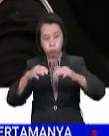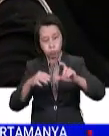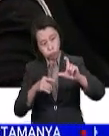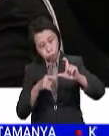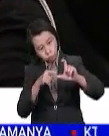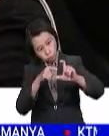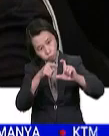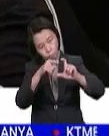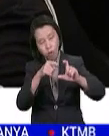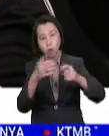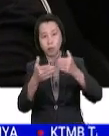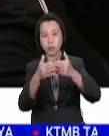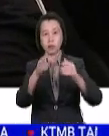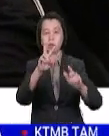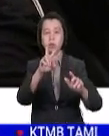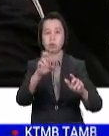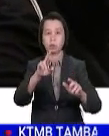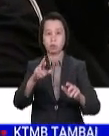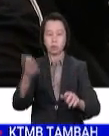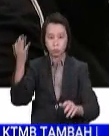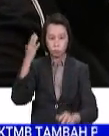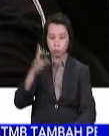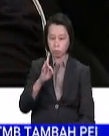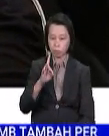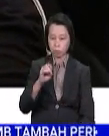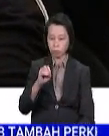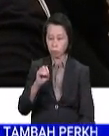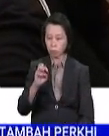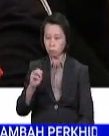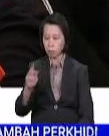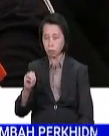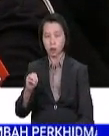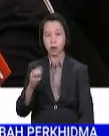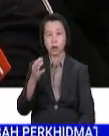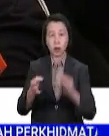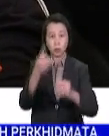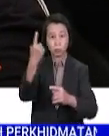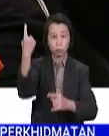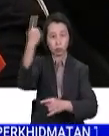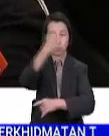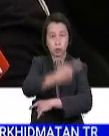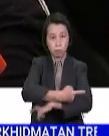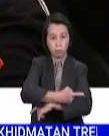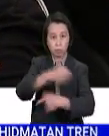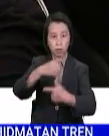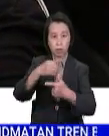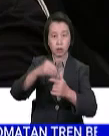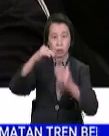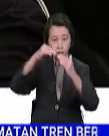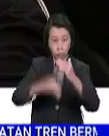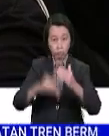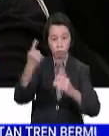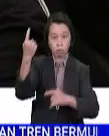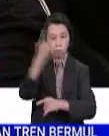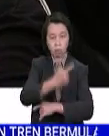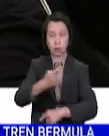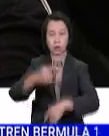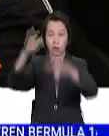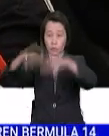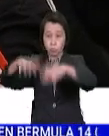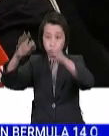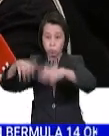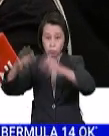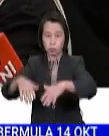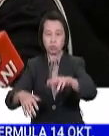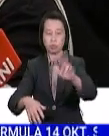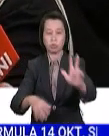dalam sehari sekitar 80 mm. Tapi kalau dalam masa sehari ataupun kurang pada sehari hujan turun